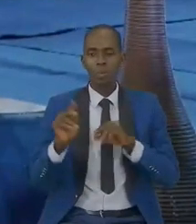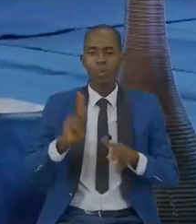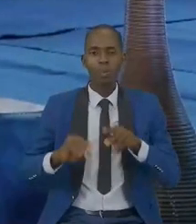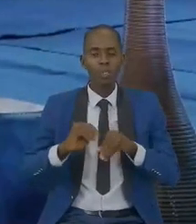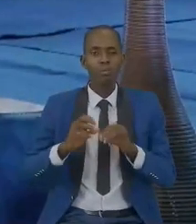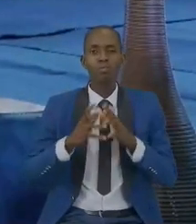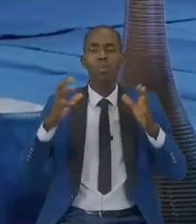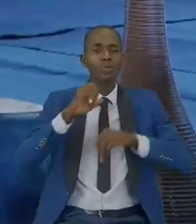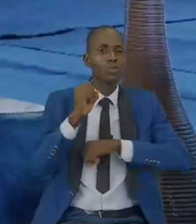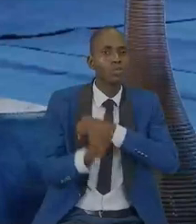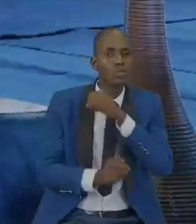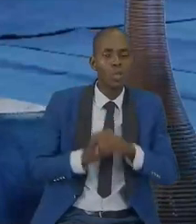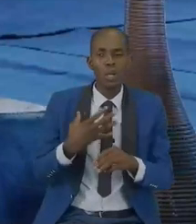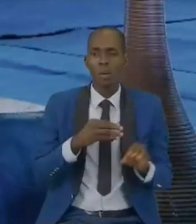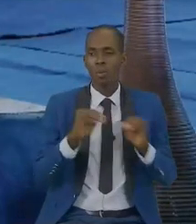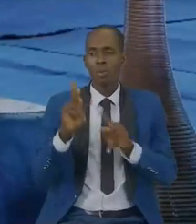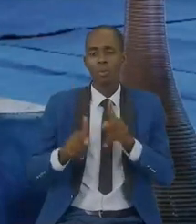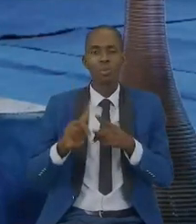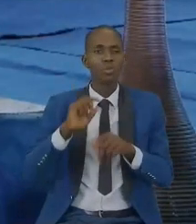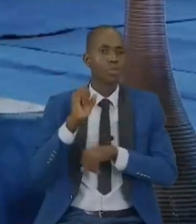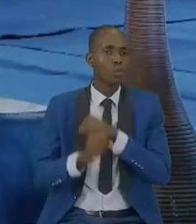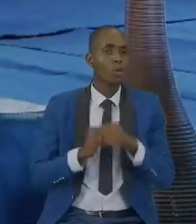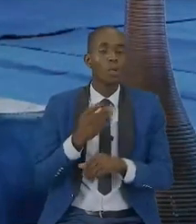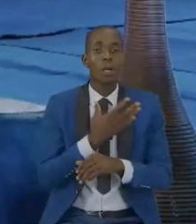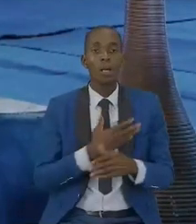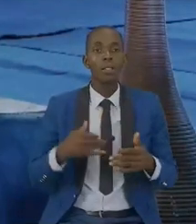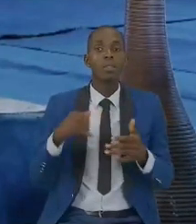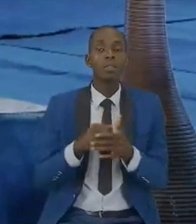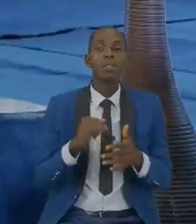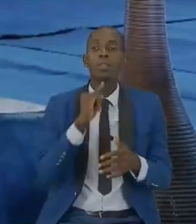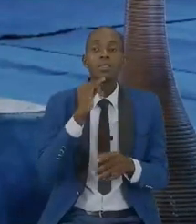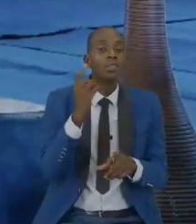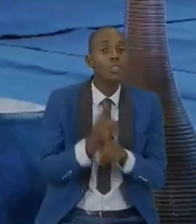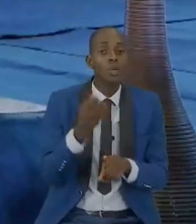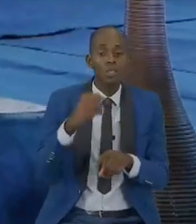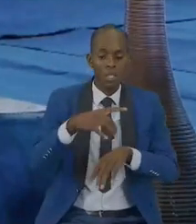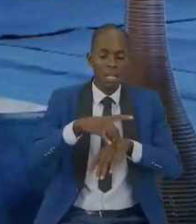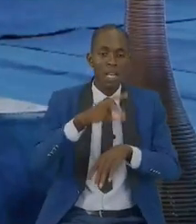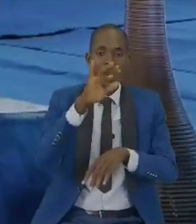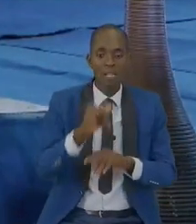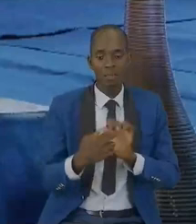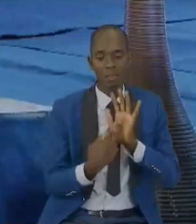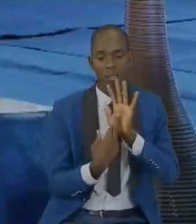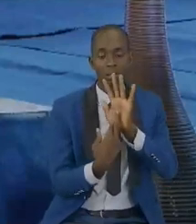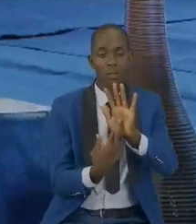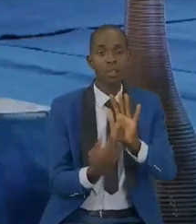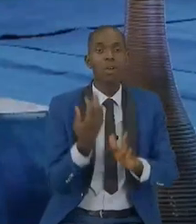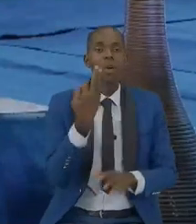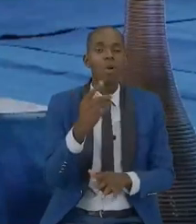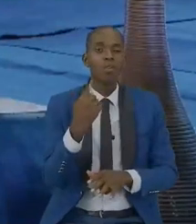et c'est là pour tourmenter les gens et faire souffrir les gens. Et c'est